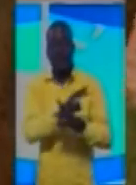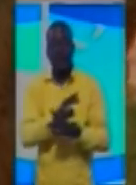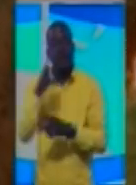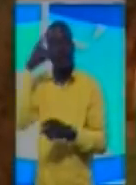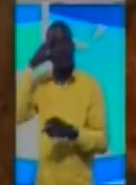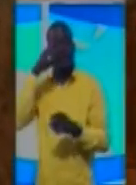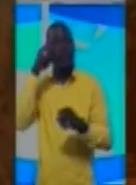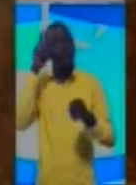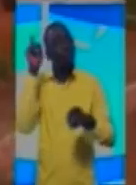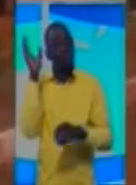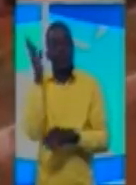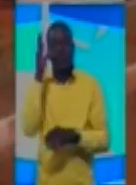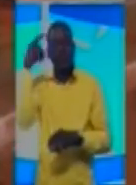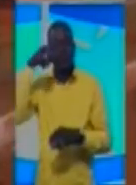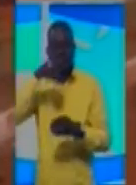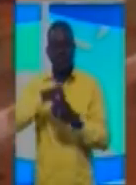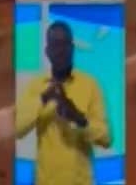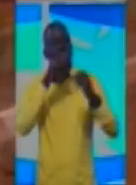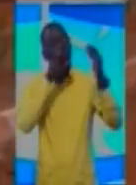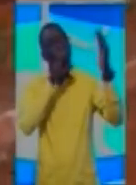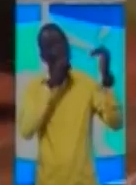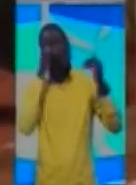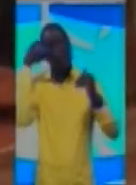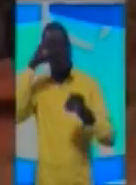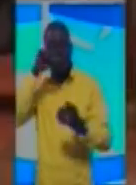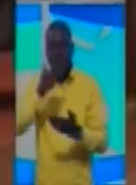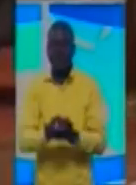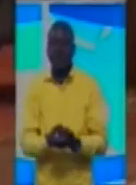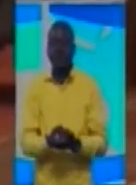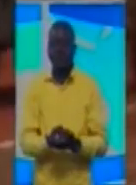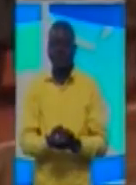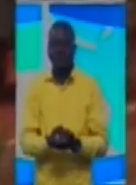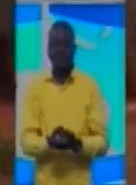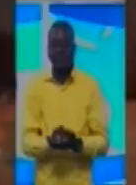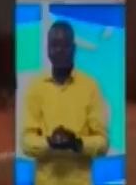l'espoir après l'opération Otapuano.